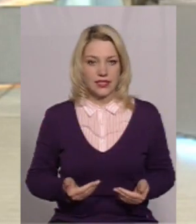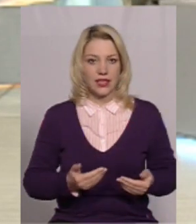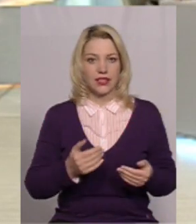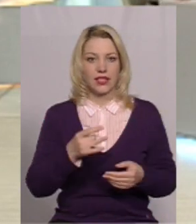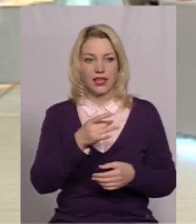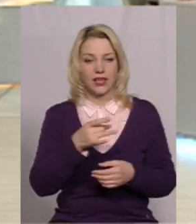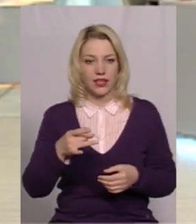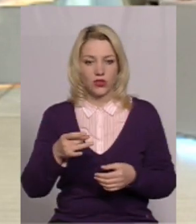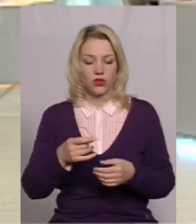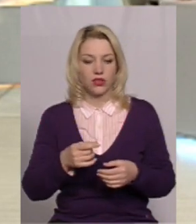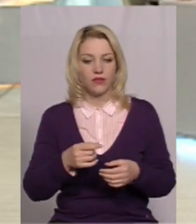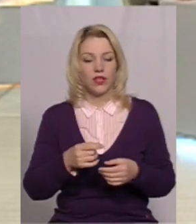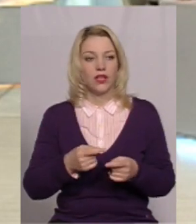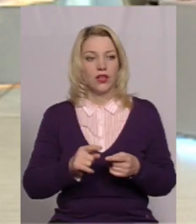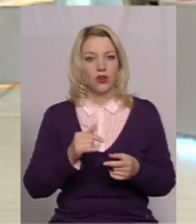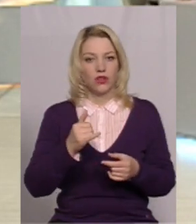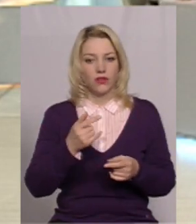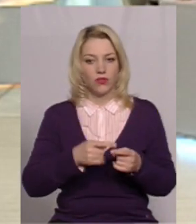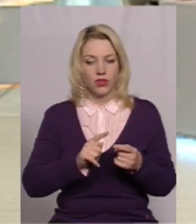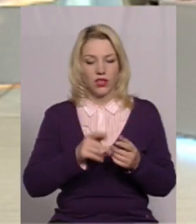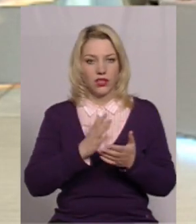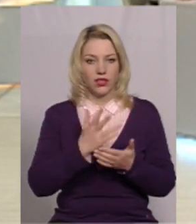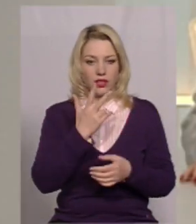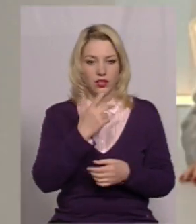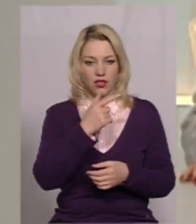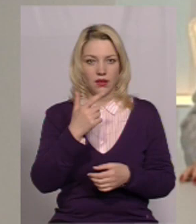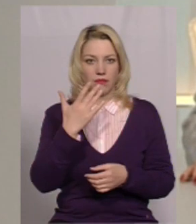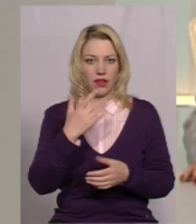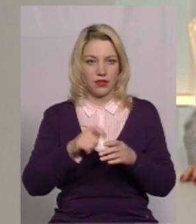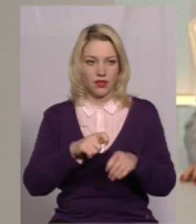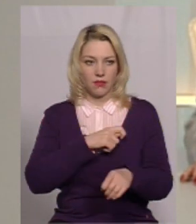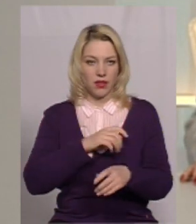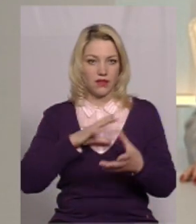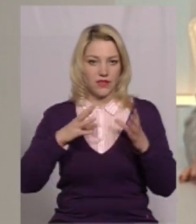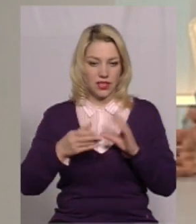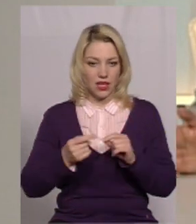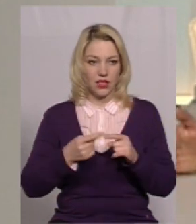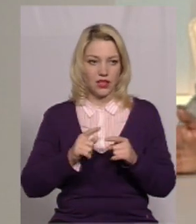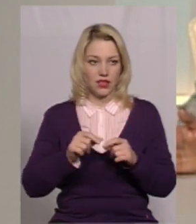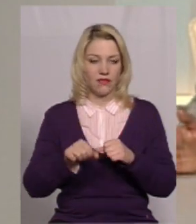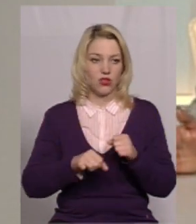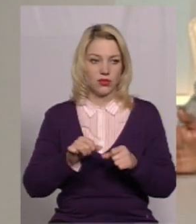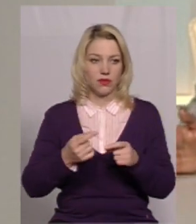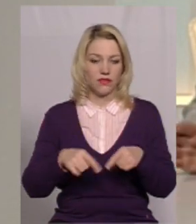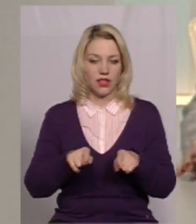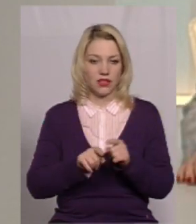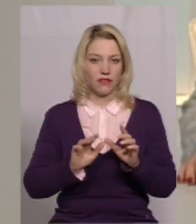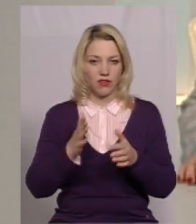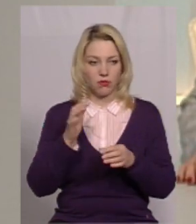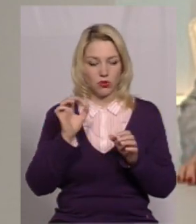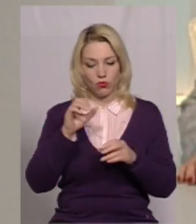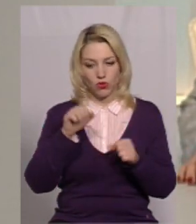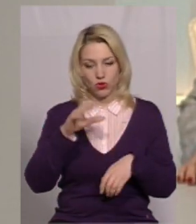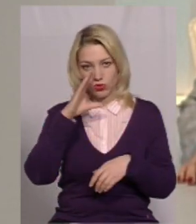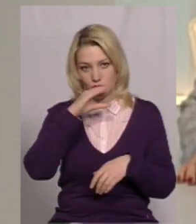мікрорайонів, густонаселених до центру, вона складає 3-5 кілометрів всього. І велосипед у цих випадках досить успішно